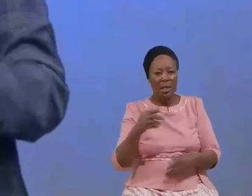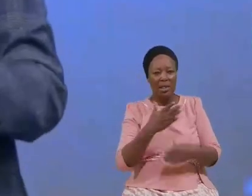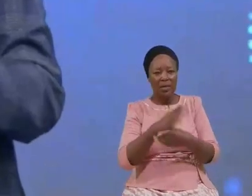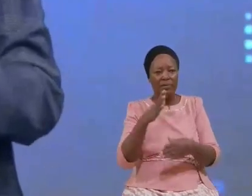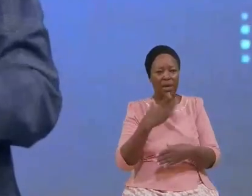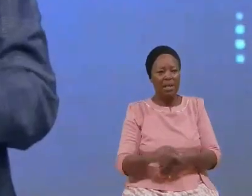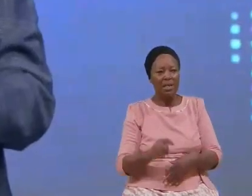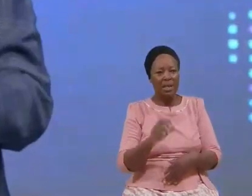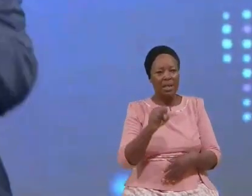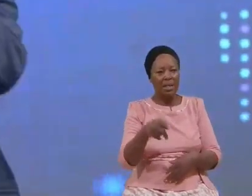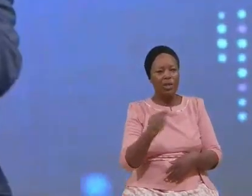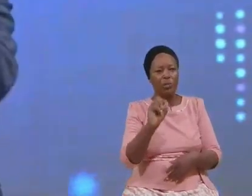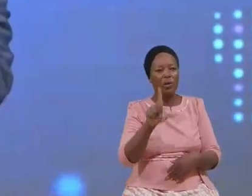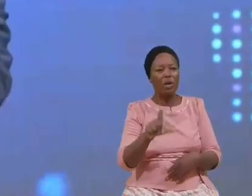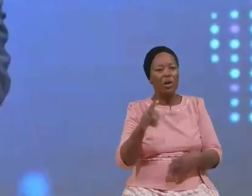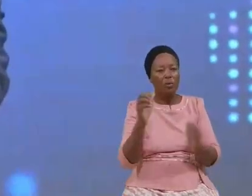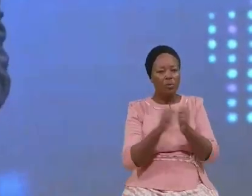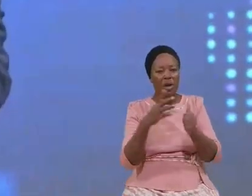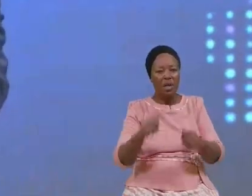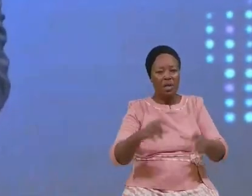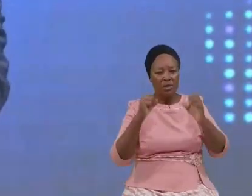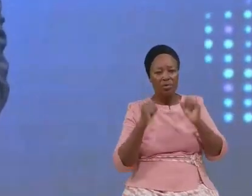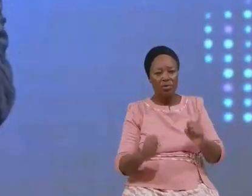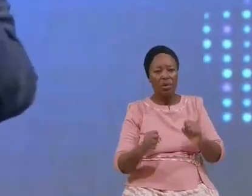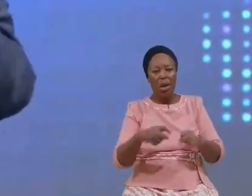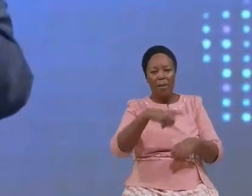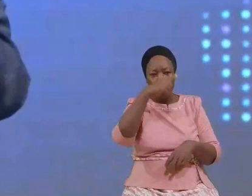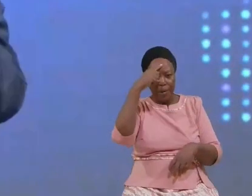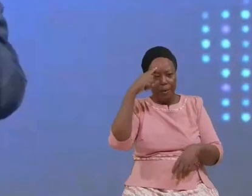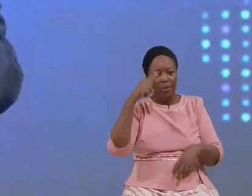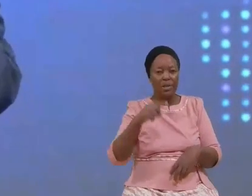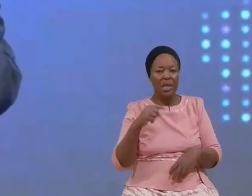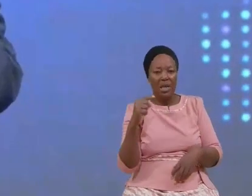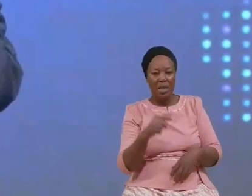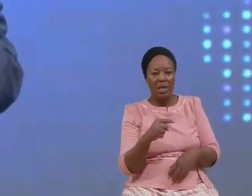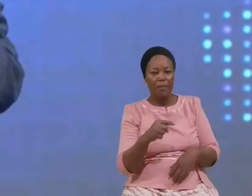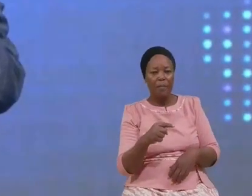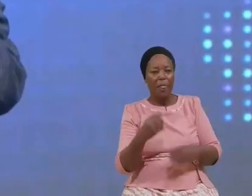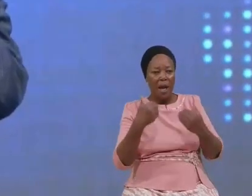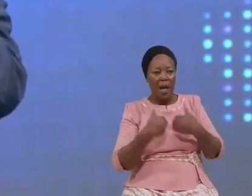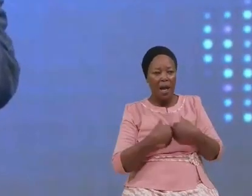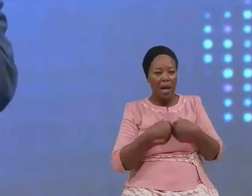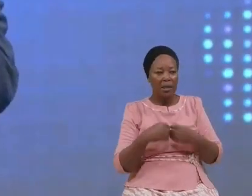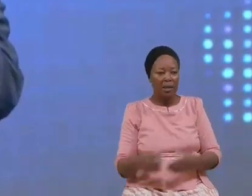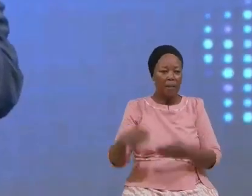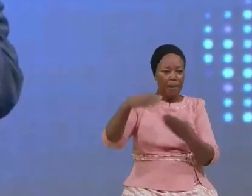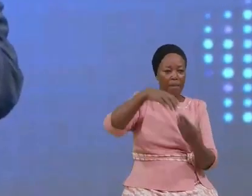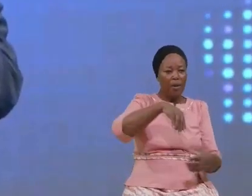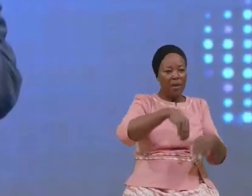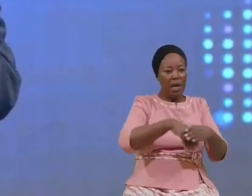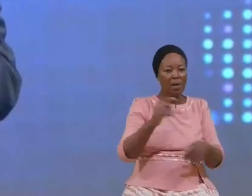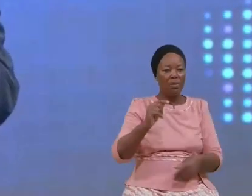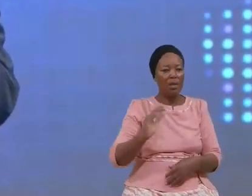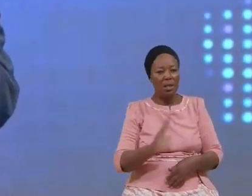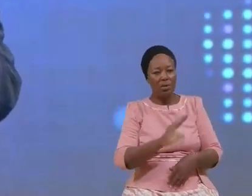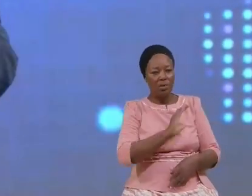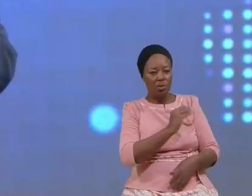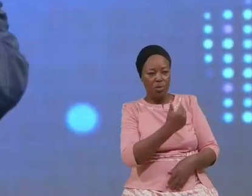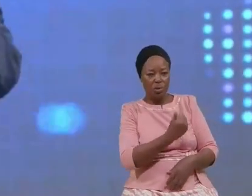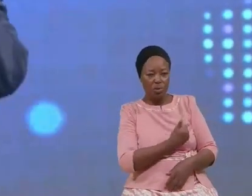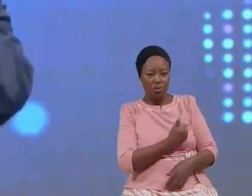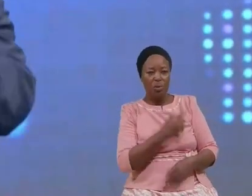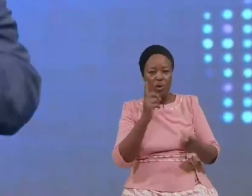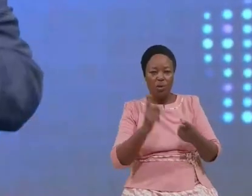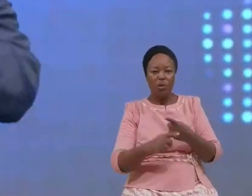butin avec les puissants parce qu'il s'est livré lui-même à la mort et qu'il a été